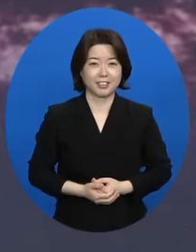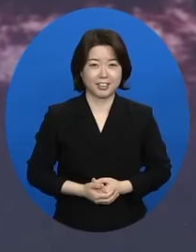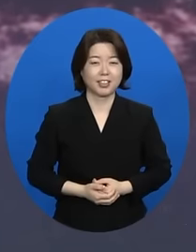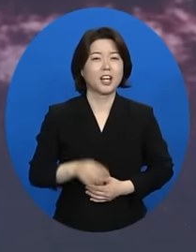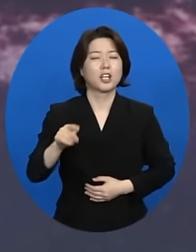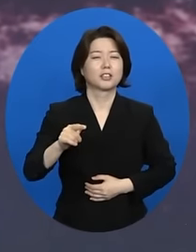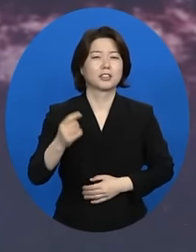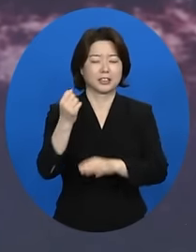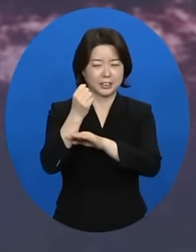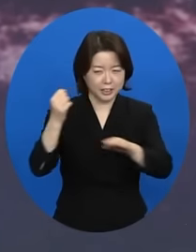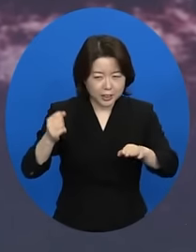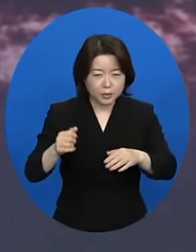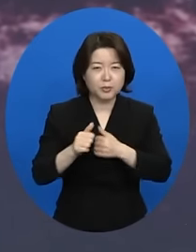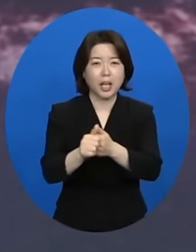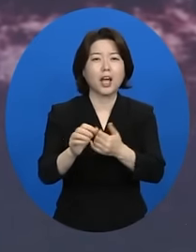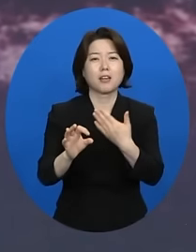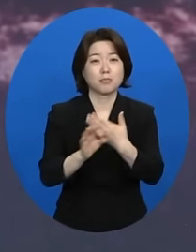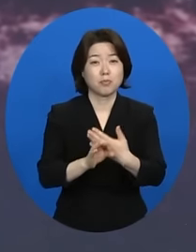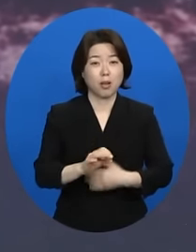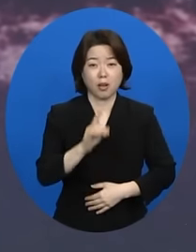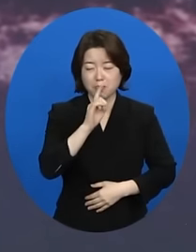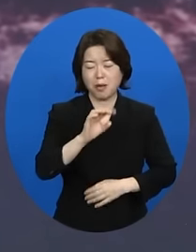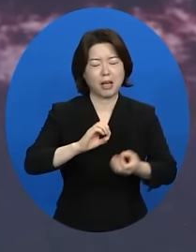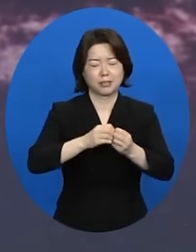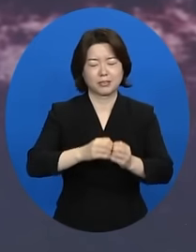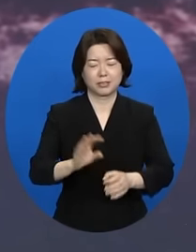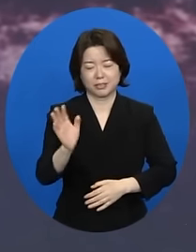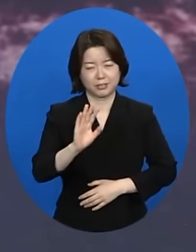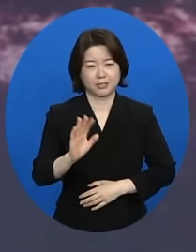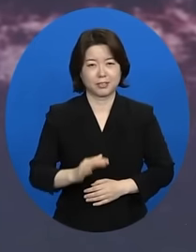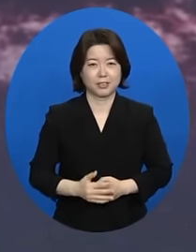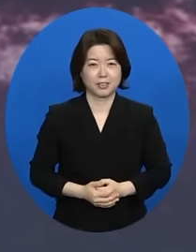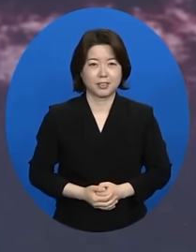그러니까 그 기준으로 하면 말도 안 되는 거잖아요.